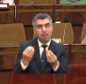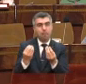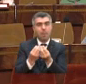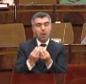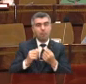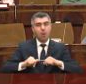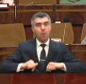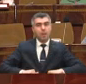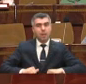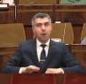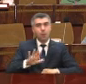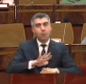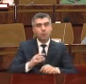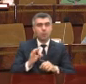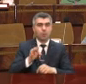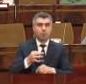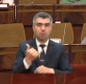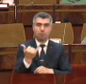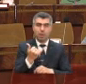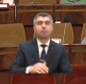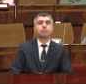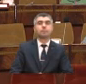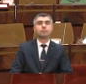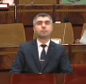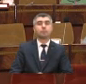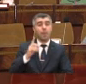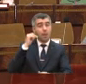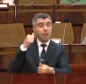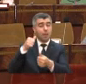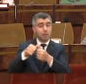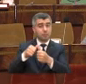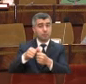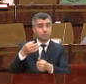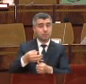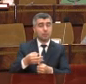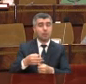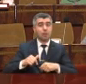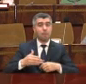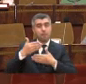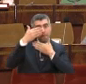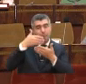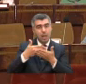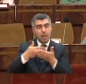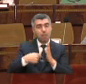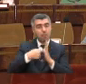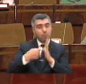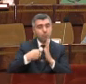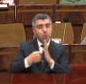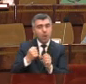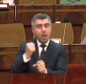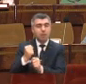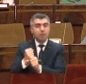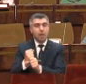ولفرص الشغل. وفي هذا الإطار كنذكروا بأن المغرب اعتمد واحد المشروع ديال تشغيل الشباب في الوسط